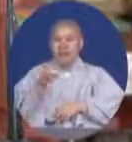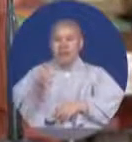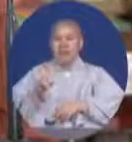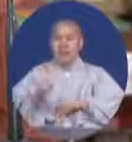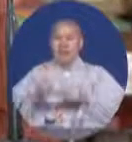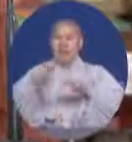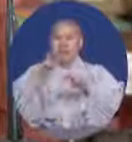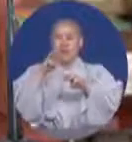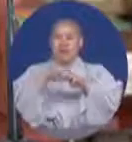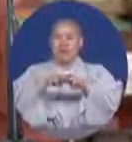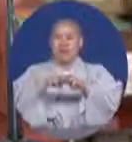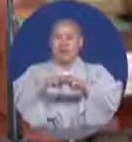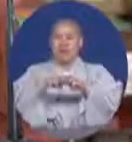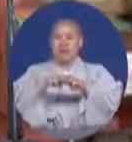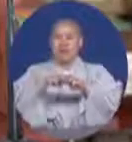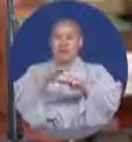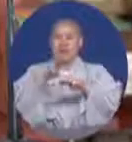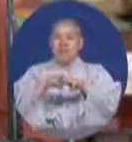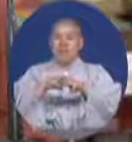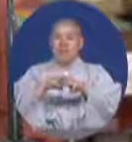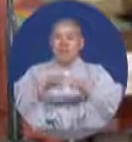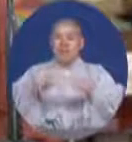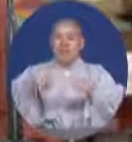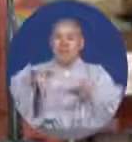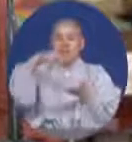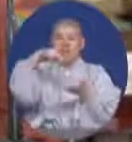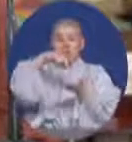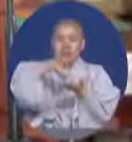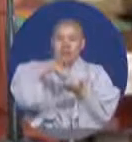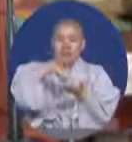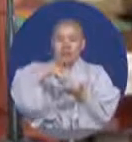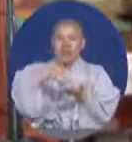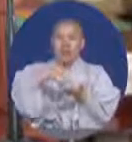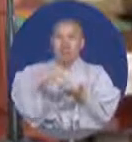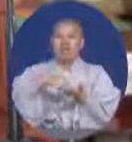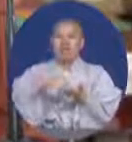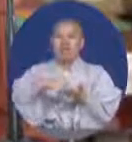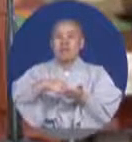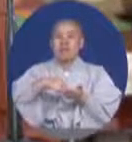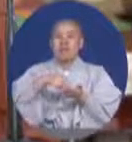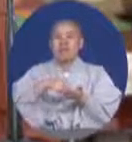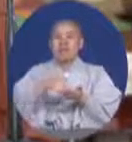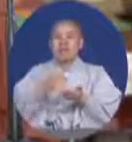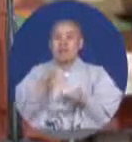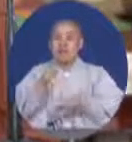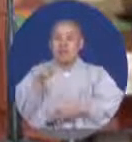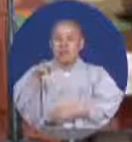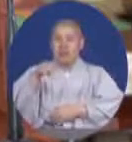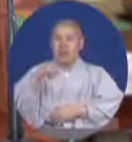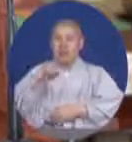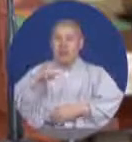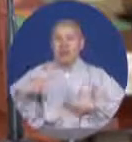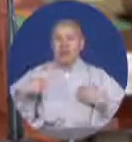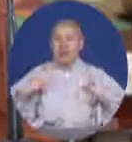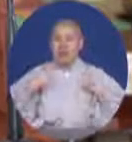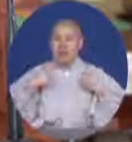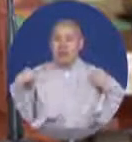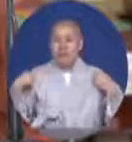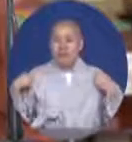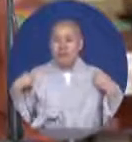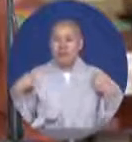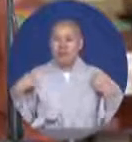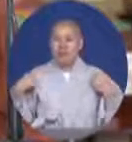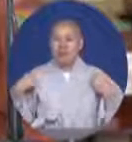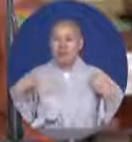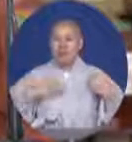허수아비 옷을 벗겨서 내가 입으려고. 그런데 또 어떤 짓궂은 사람이 그걸 보고 여보시오, 그